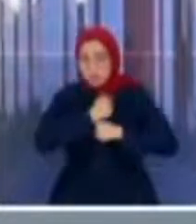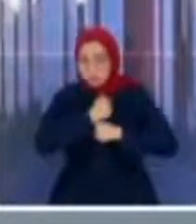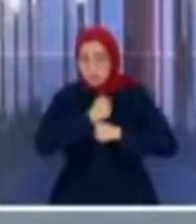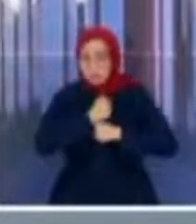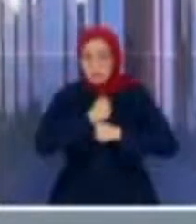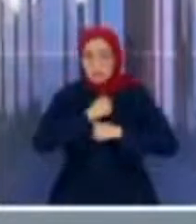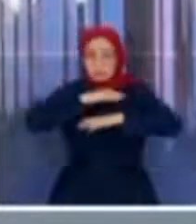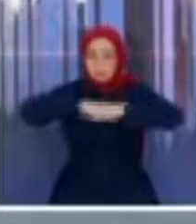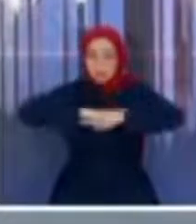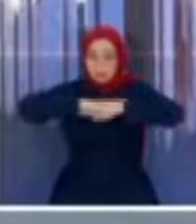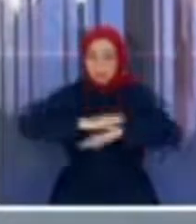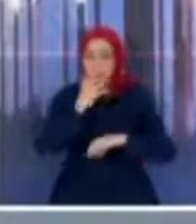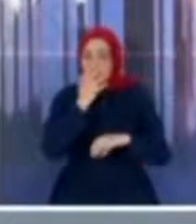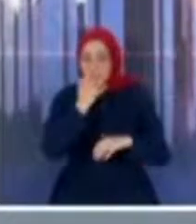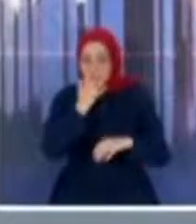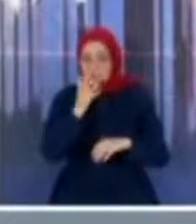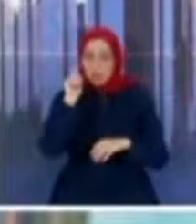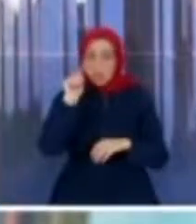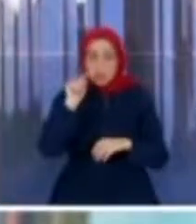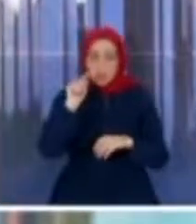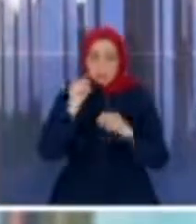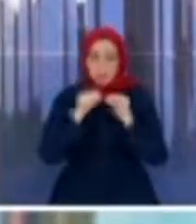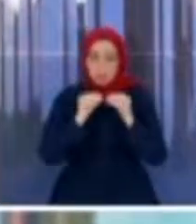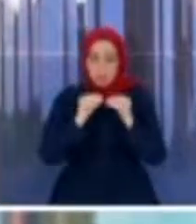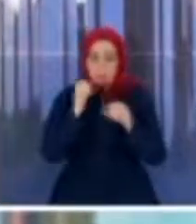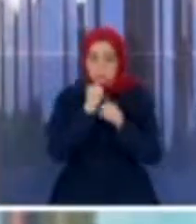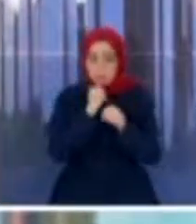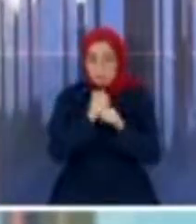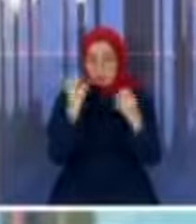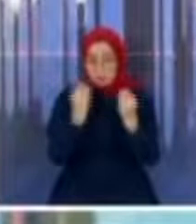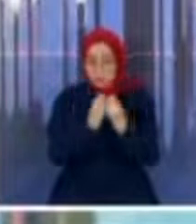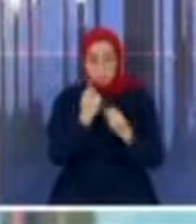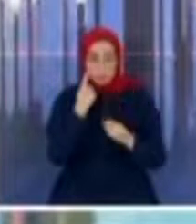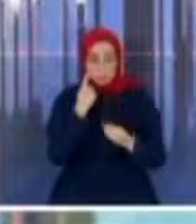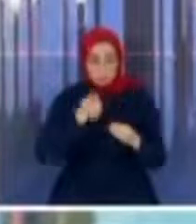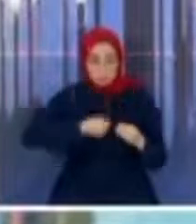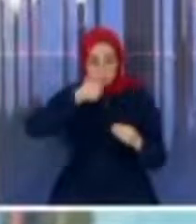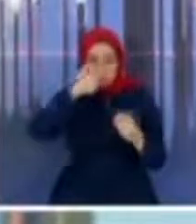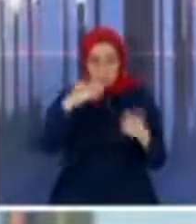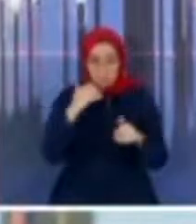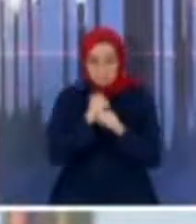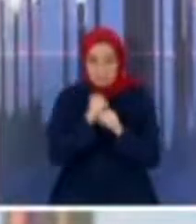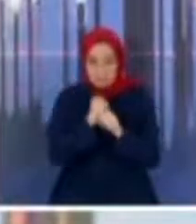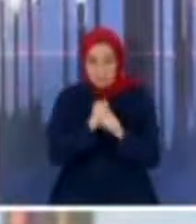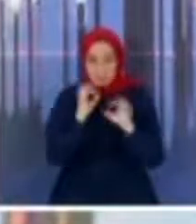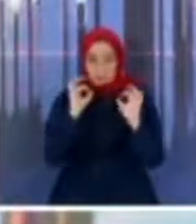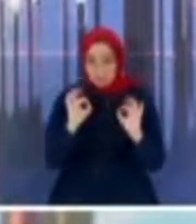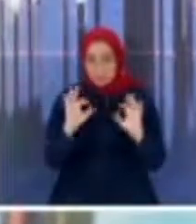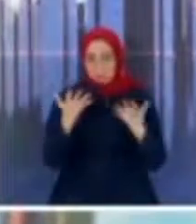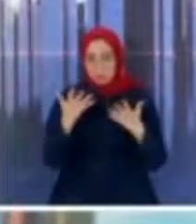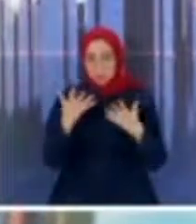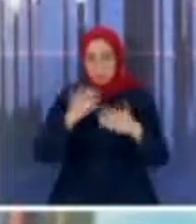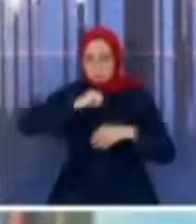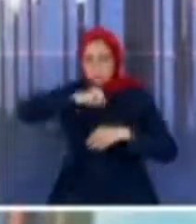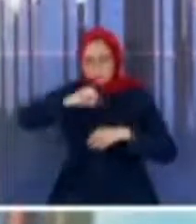الاوليه، ينجم يخدم مع الشرطه اللي موجوده غاديكا او الحرس، ونقولوا اليوم كيفاش نفعلوا تطبيق القانون خاصه في تجاوز السرعه